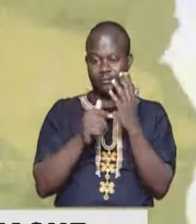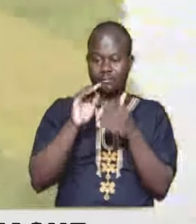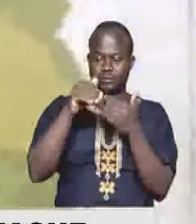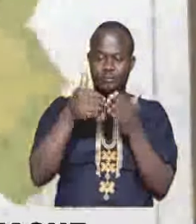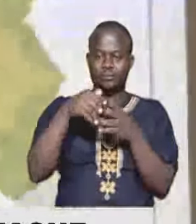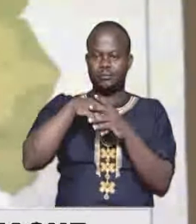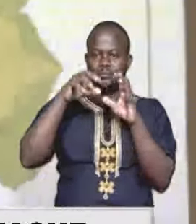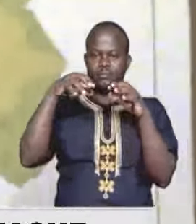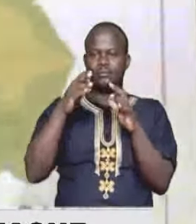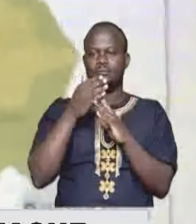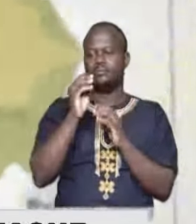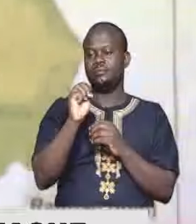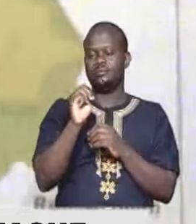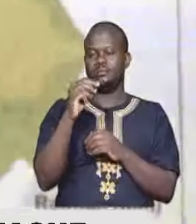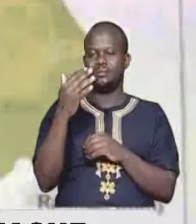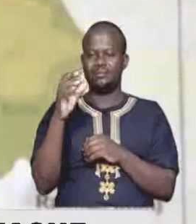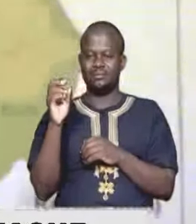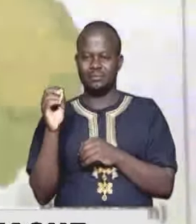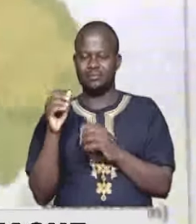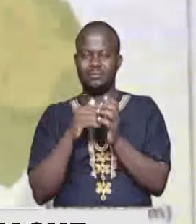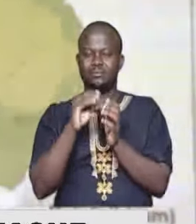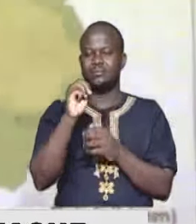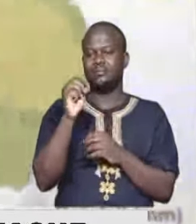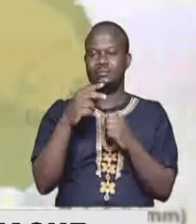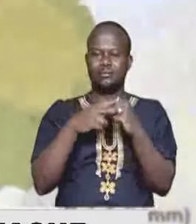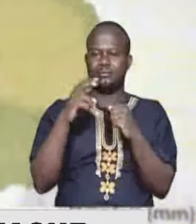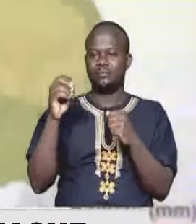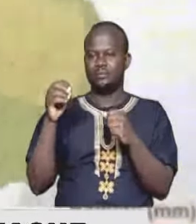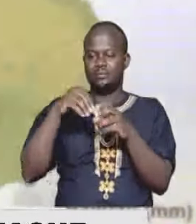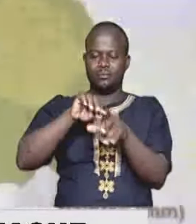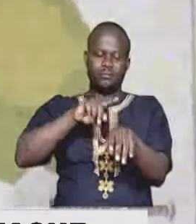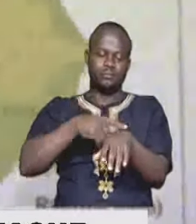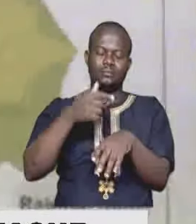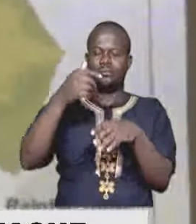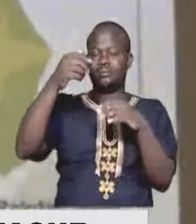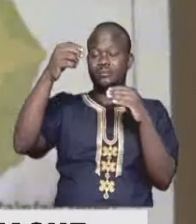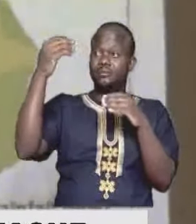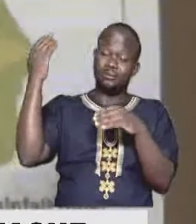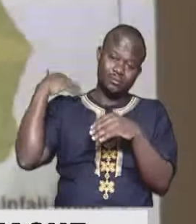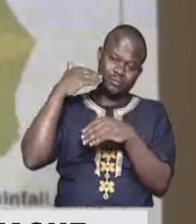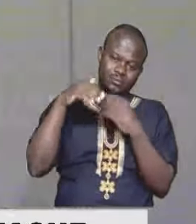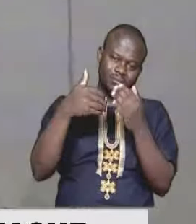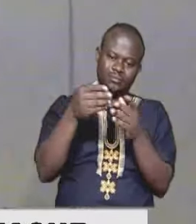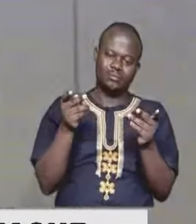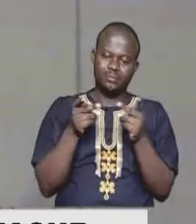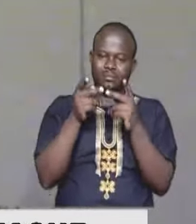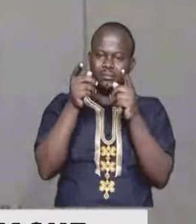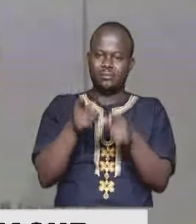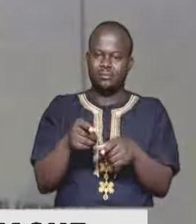bizagwamo imvura iri hagati ya 500 mm na 700 mm, mu gihe mu itumba riheruka hari aho yageraga